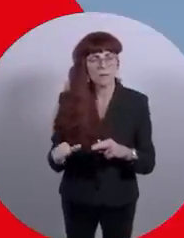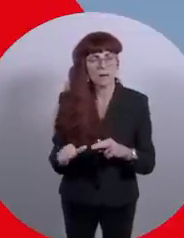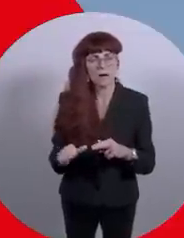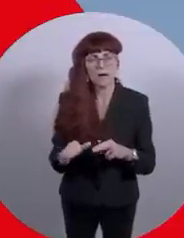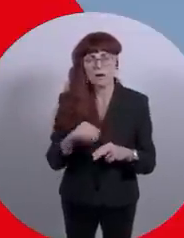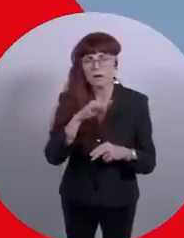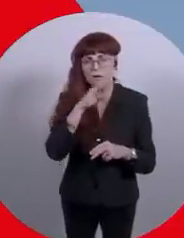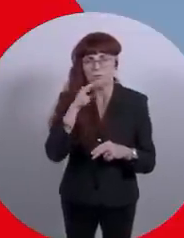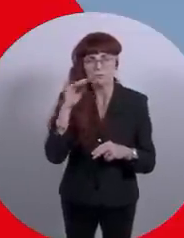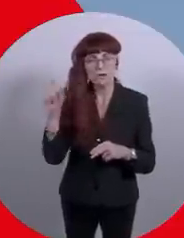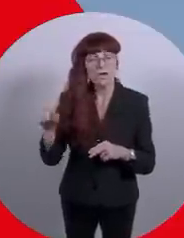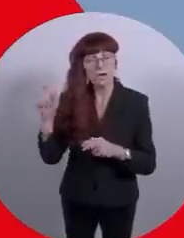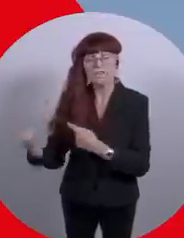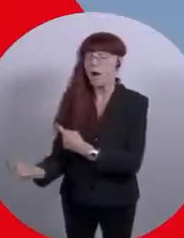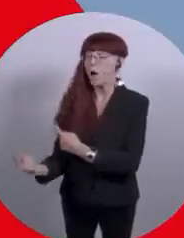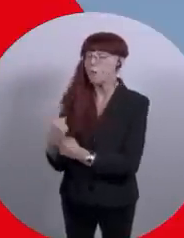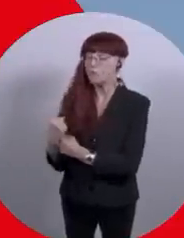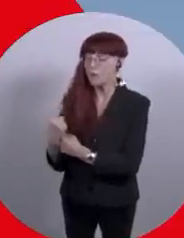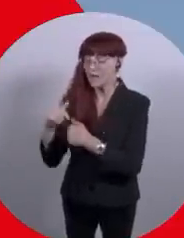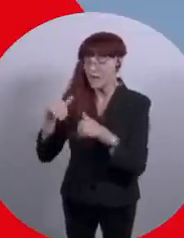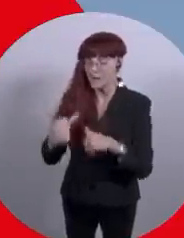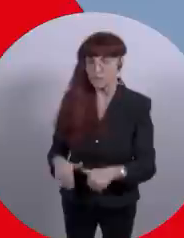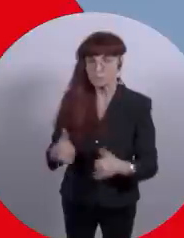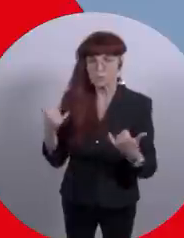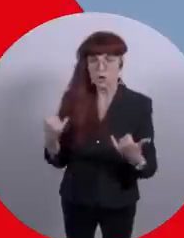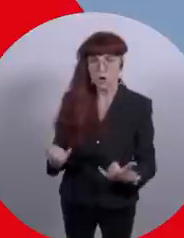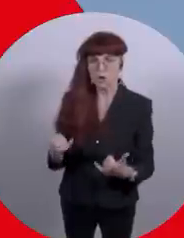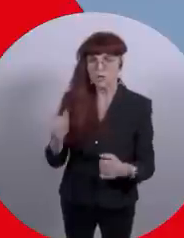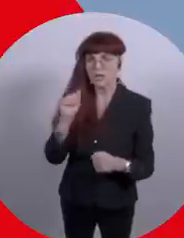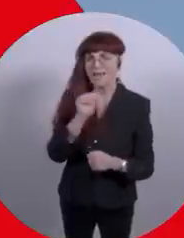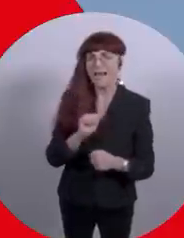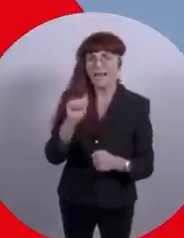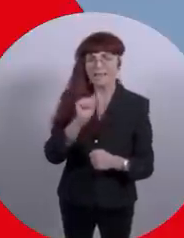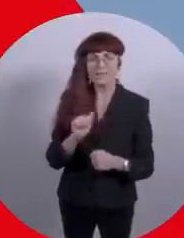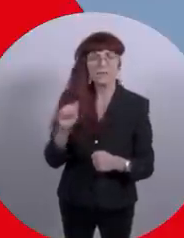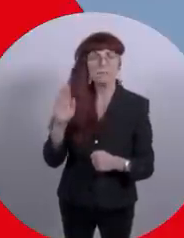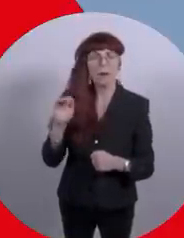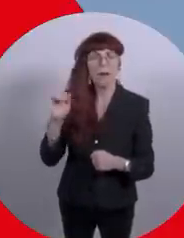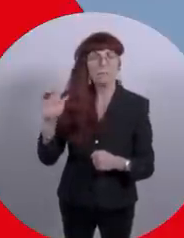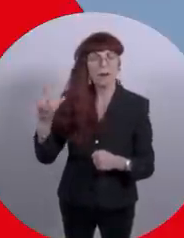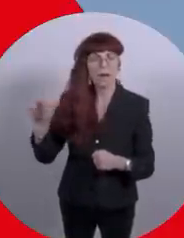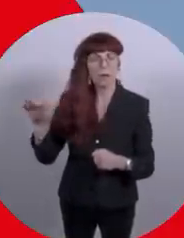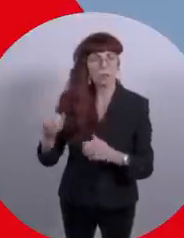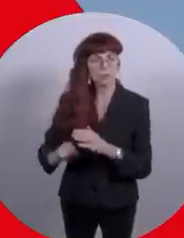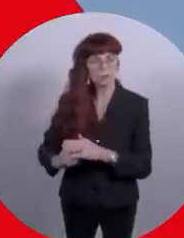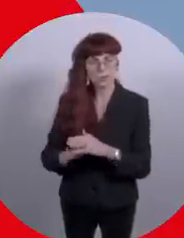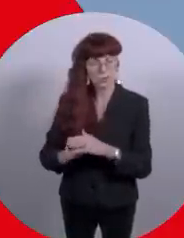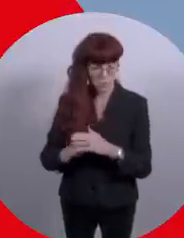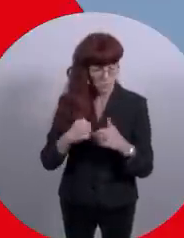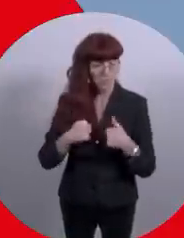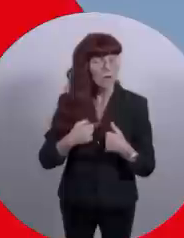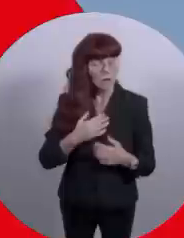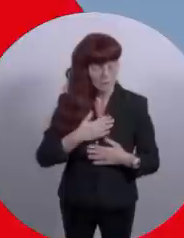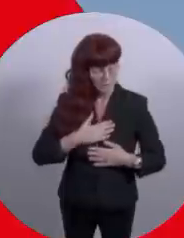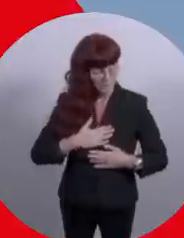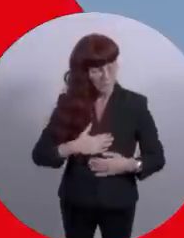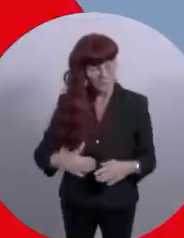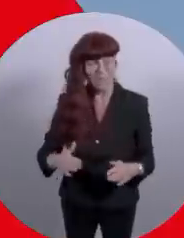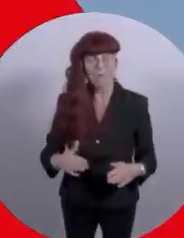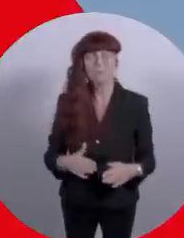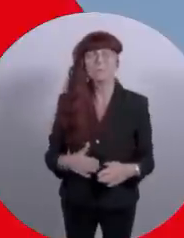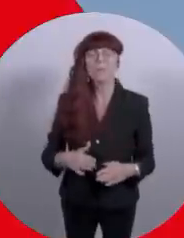von denen haben wir den Auftrag gegeben ich muss dem andere die Unterstützung geben es wäre die Touren aber